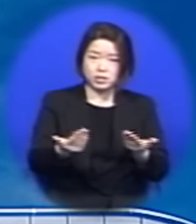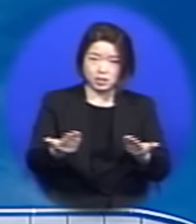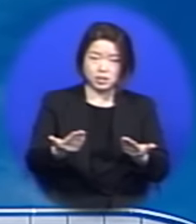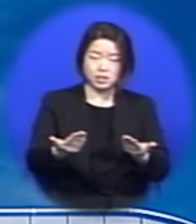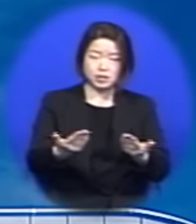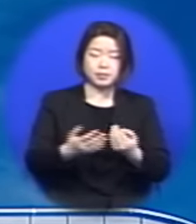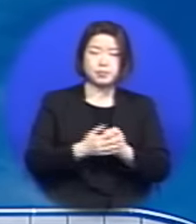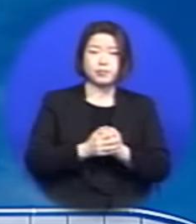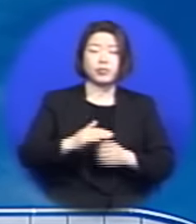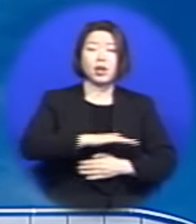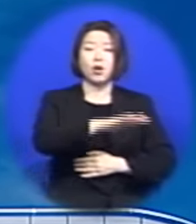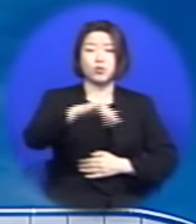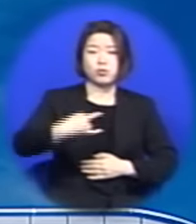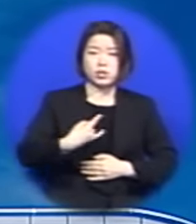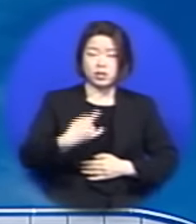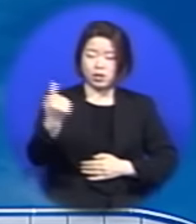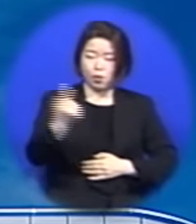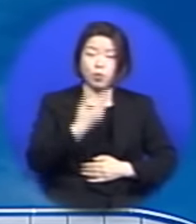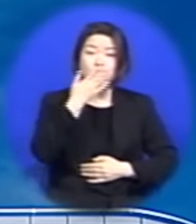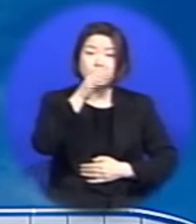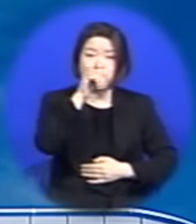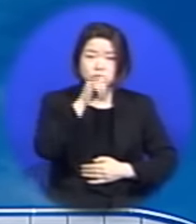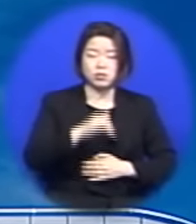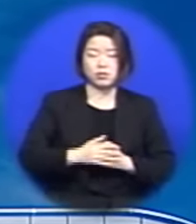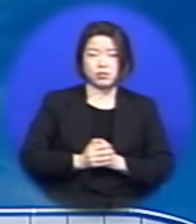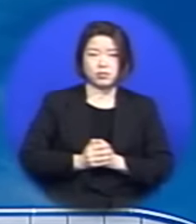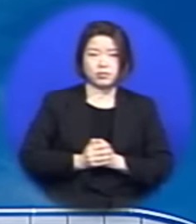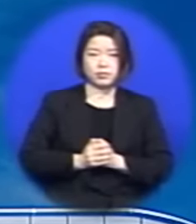일이 우리에게 올 수